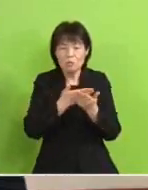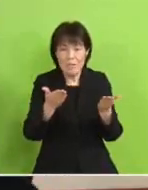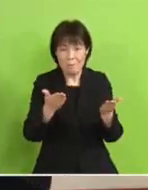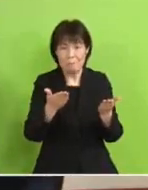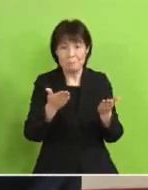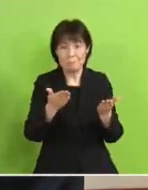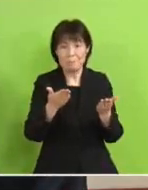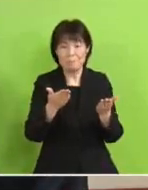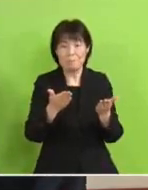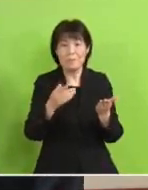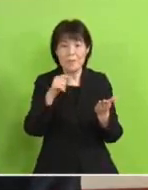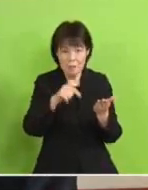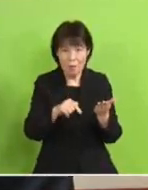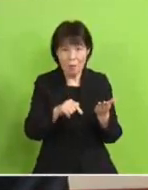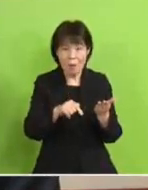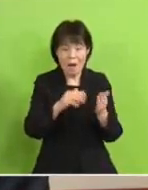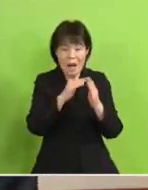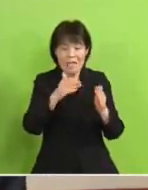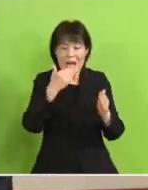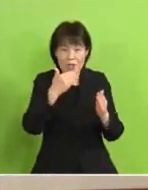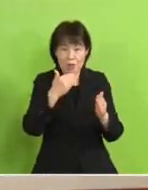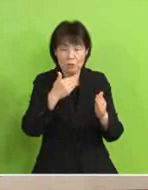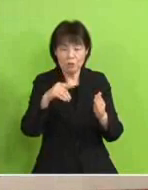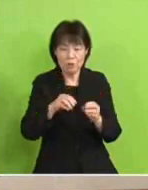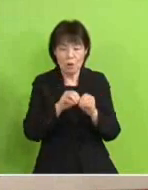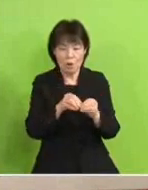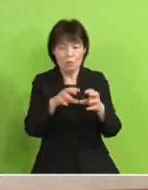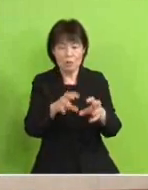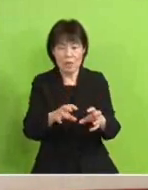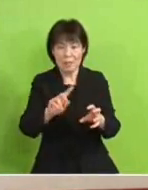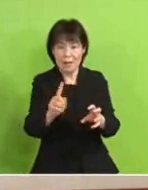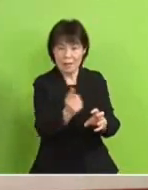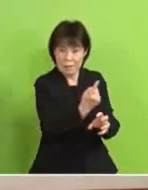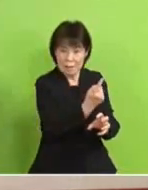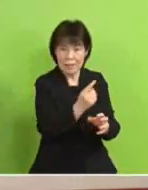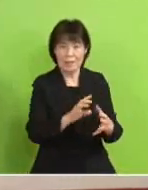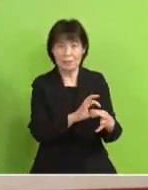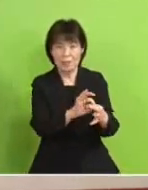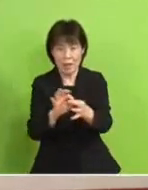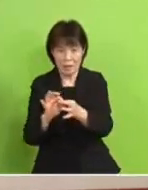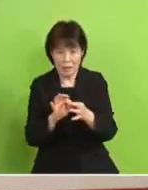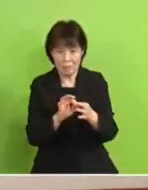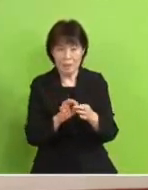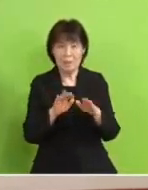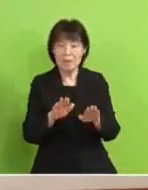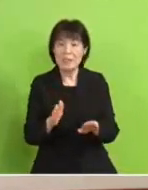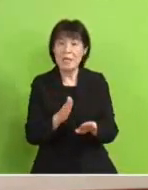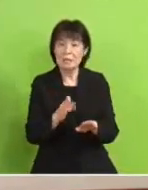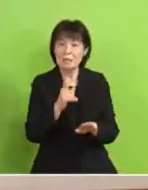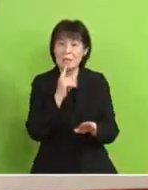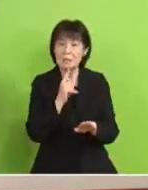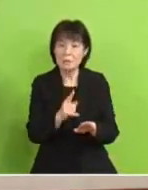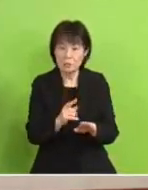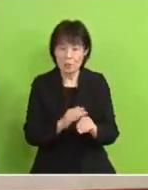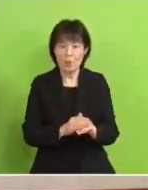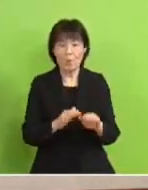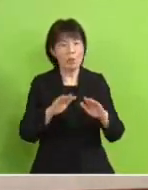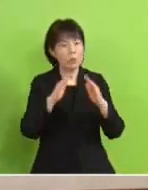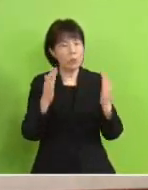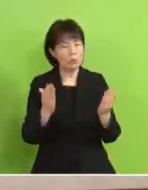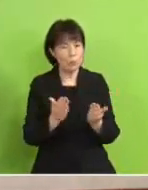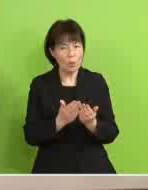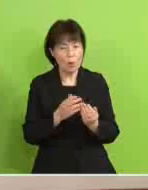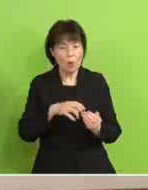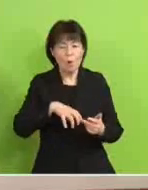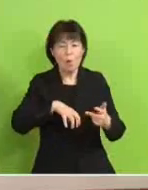つながって複数の会食飲食店クラスターが発生し、そしてここ最近はほとんど